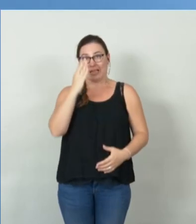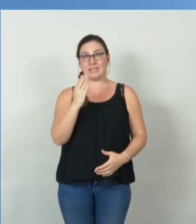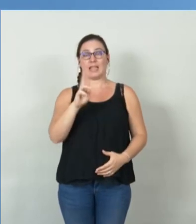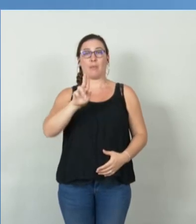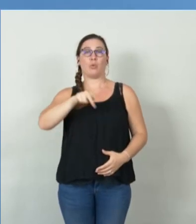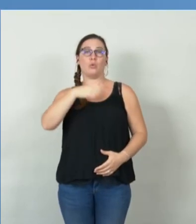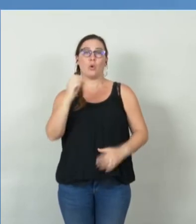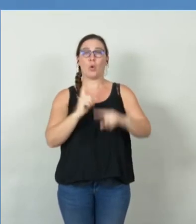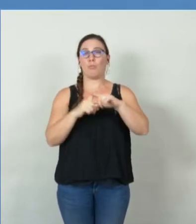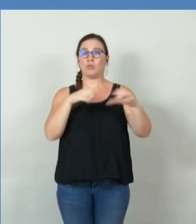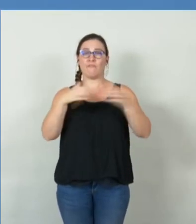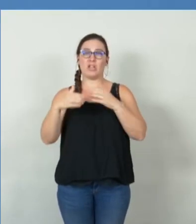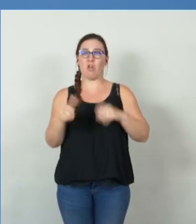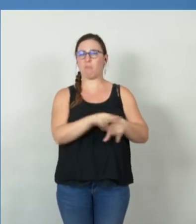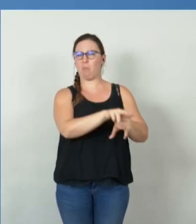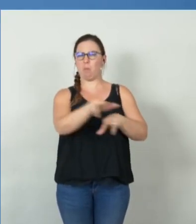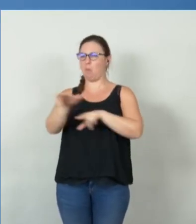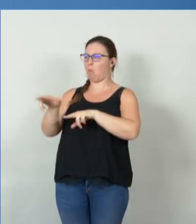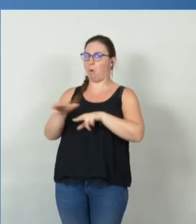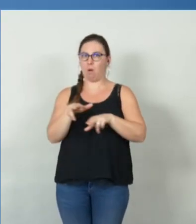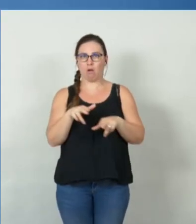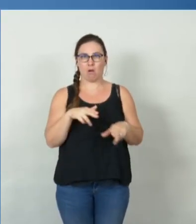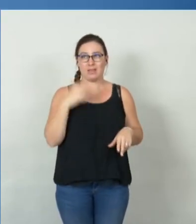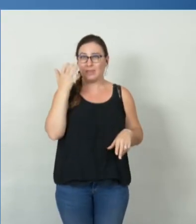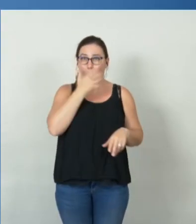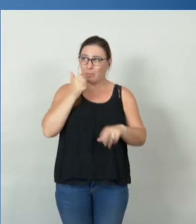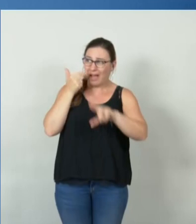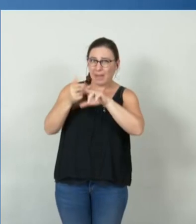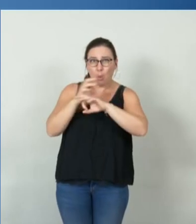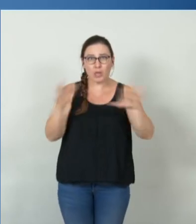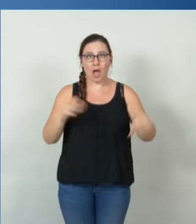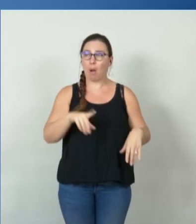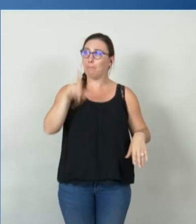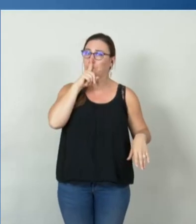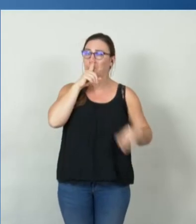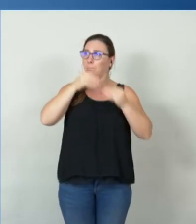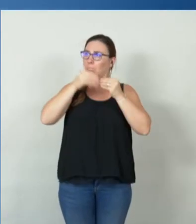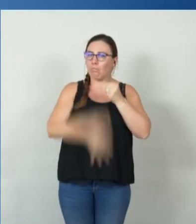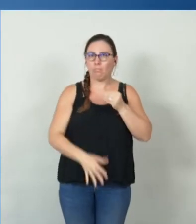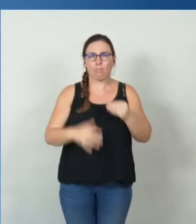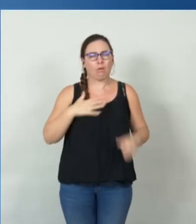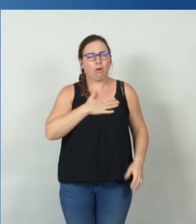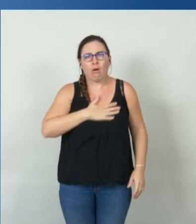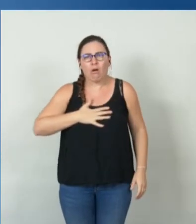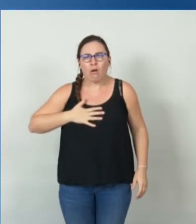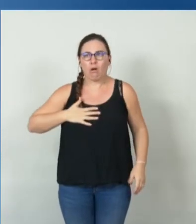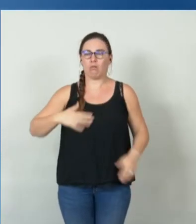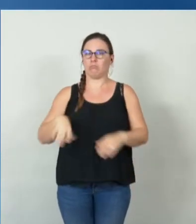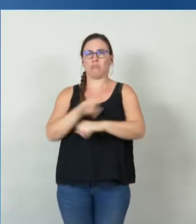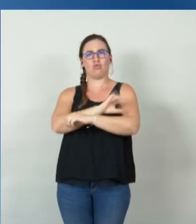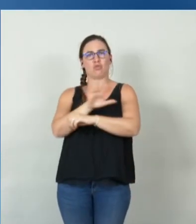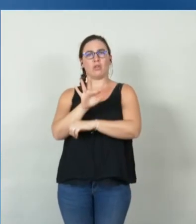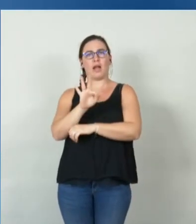Villeneuve ce silence est terrible pour les habitants et pour l'image de Grenoble un article récemment publié dans Le Figaro